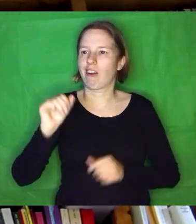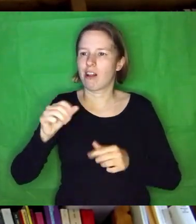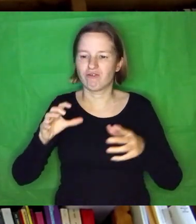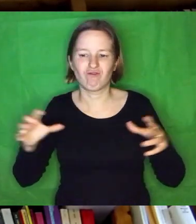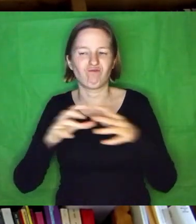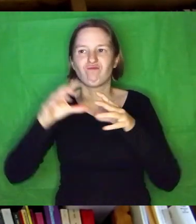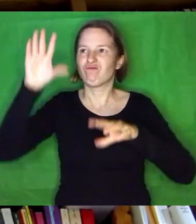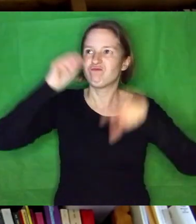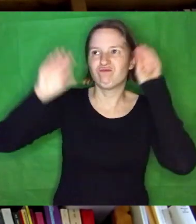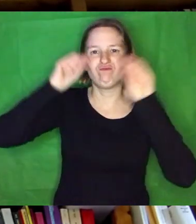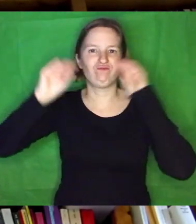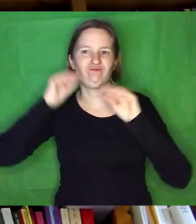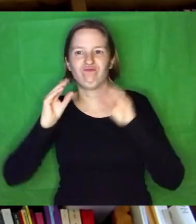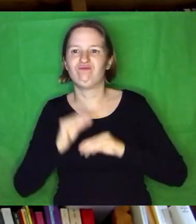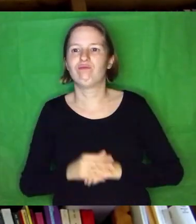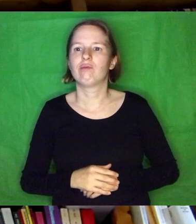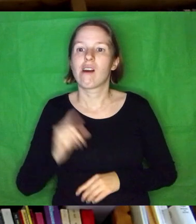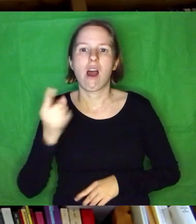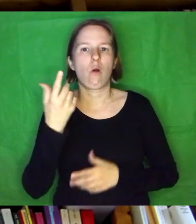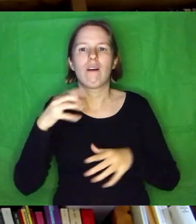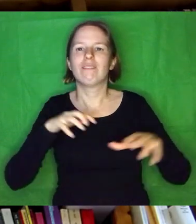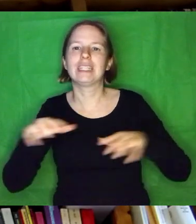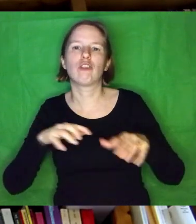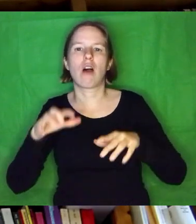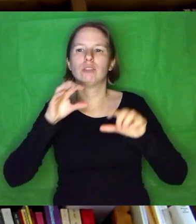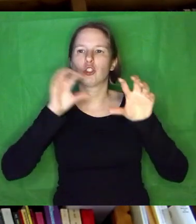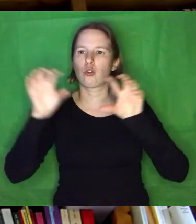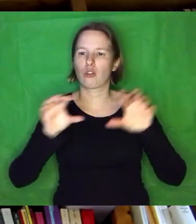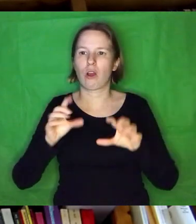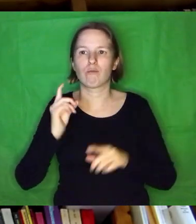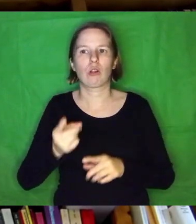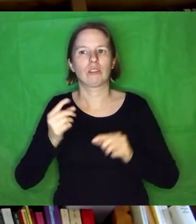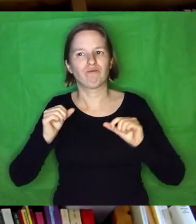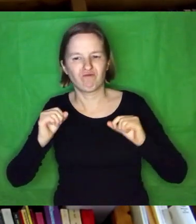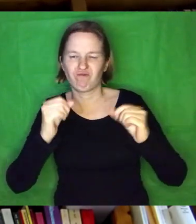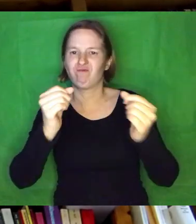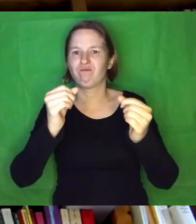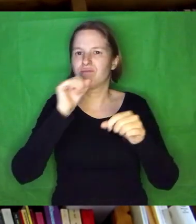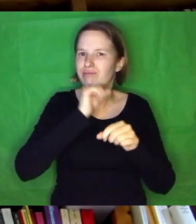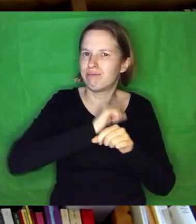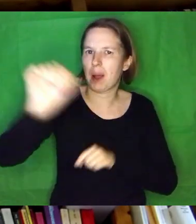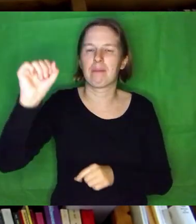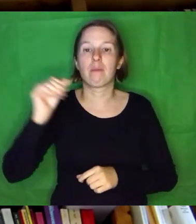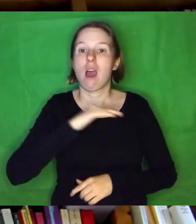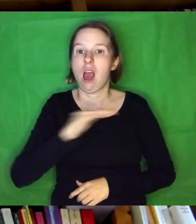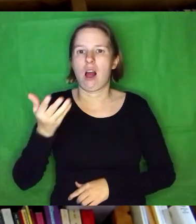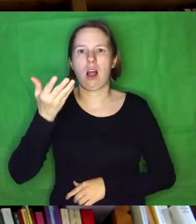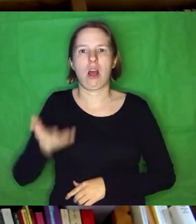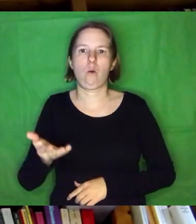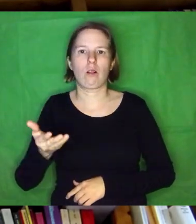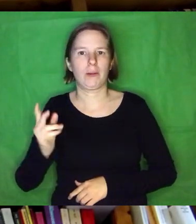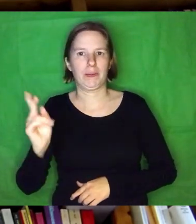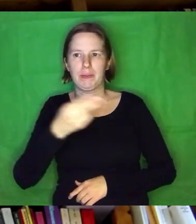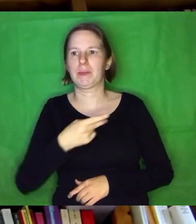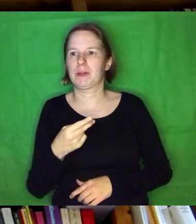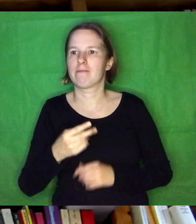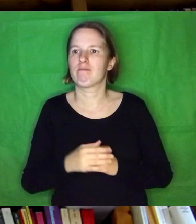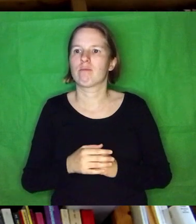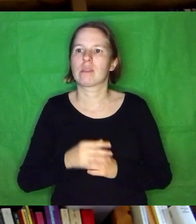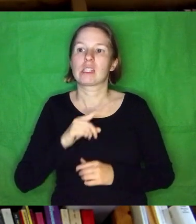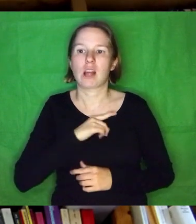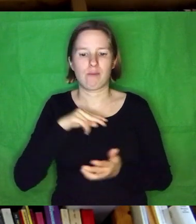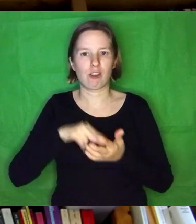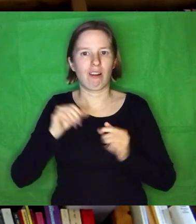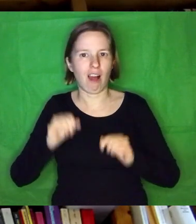sind. Es geht um Schulen, in denen alle Kinder gemeinsam lernen können. Es geht um ein Wirtschaftssystem, in dem alle ein